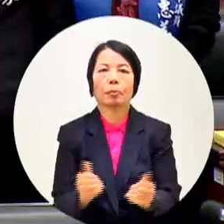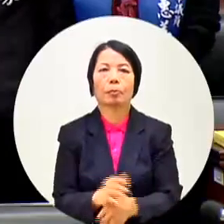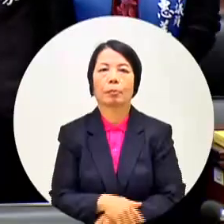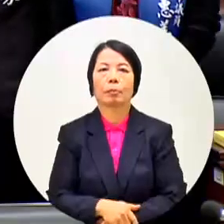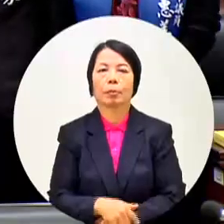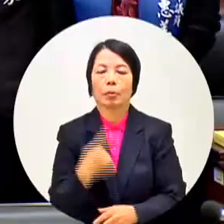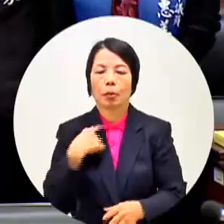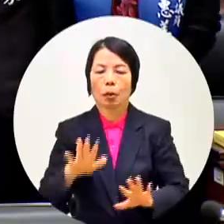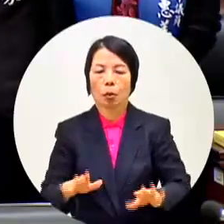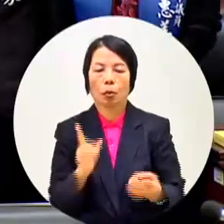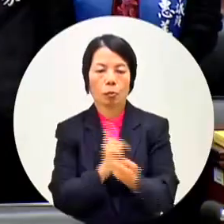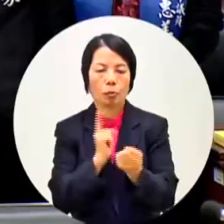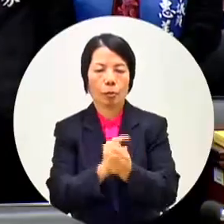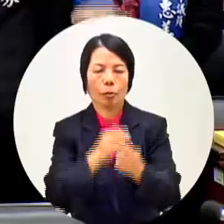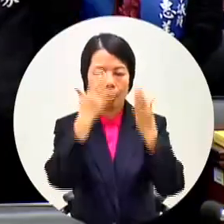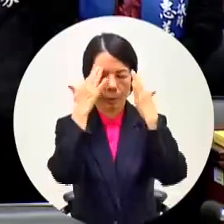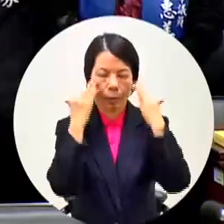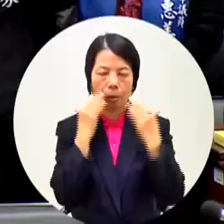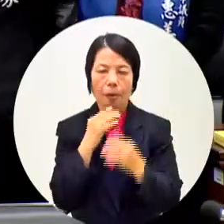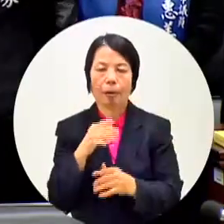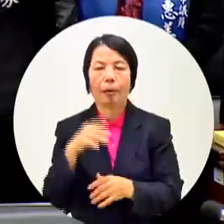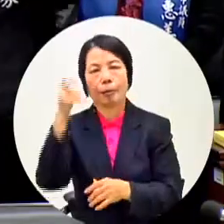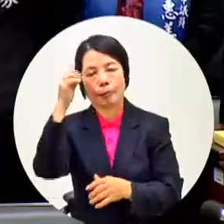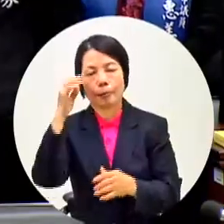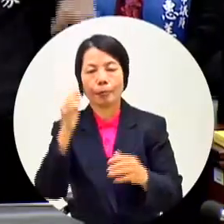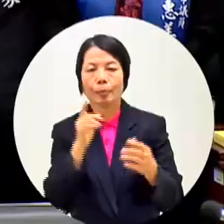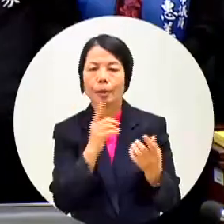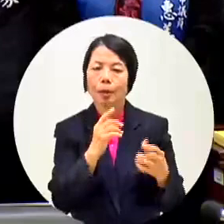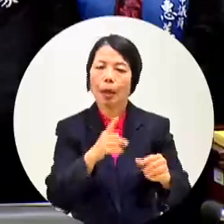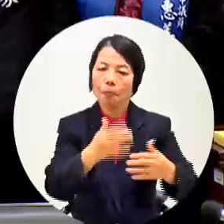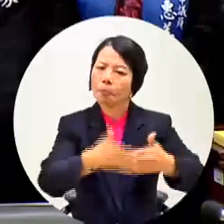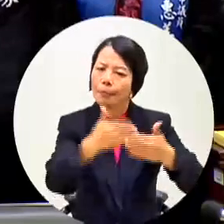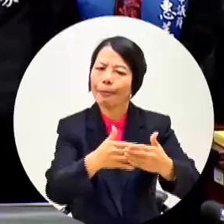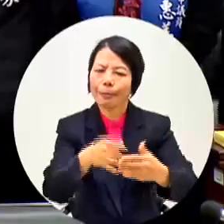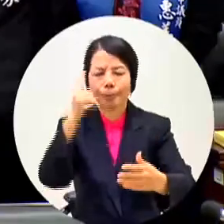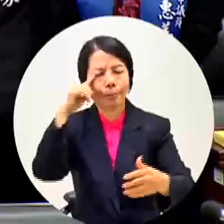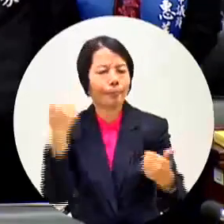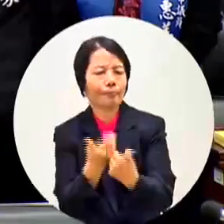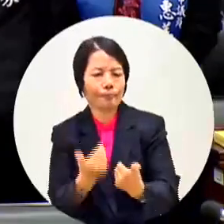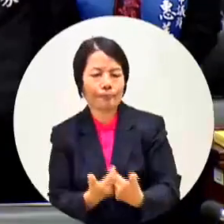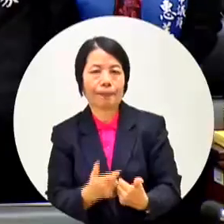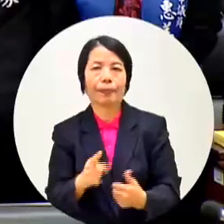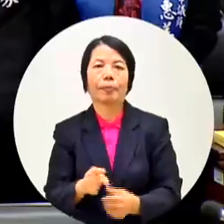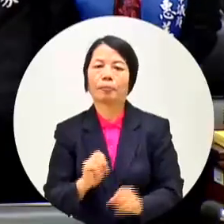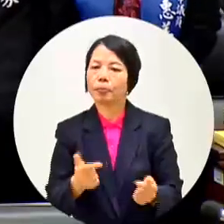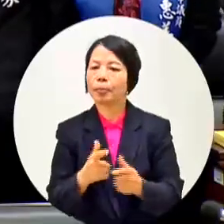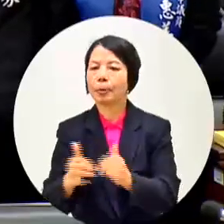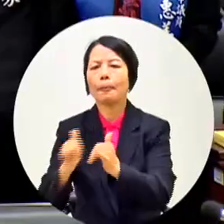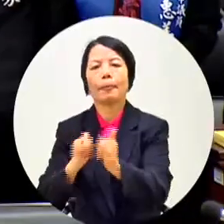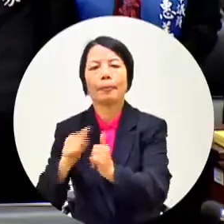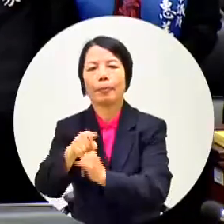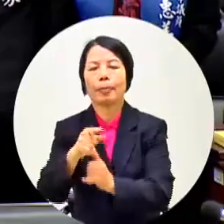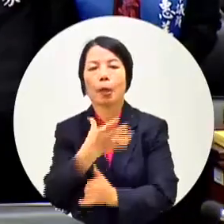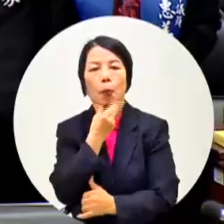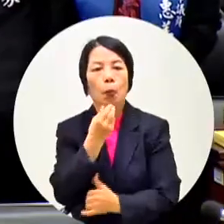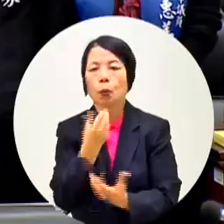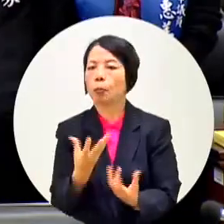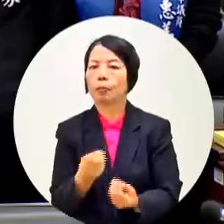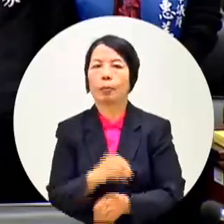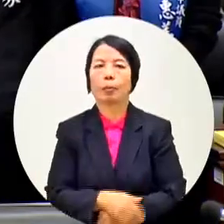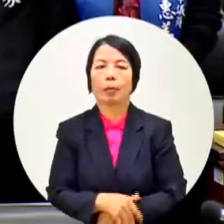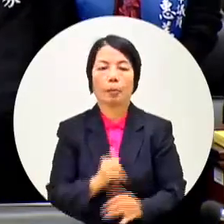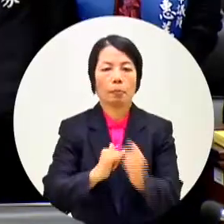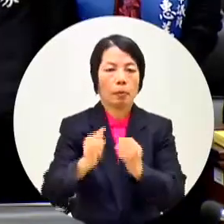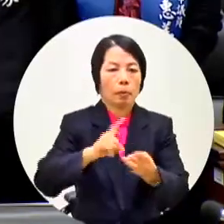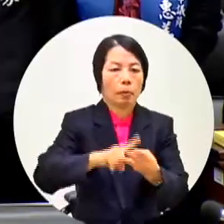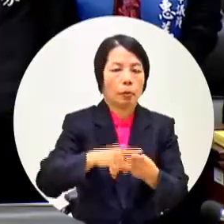反，在这种的前提之下，并不是百姓之福。民主政治，今天我们在议事殿堂，